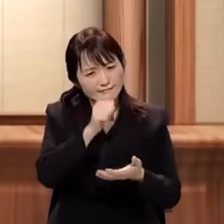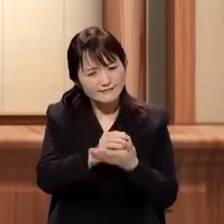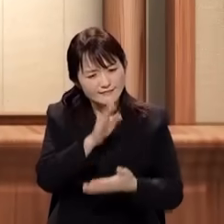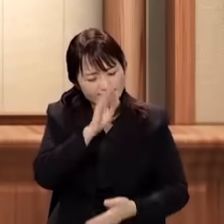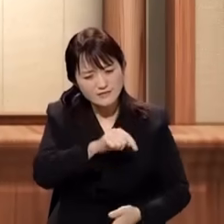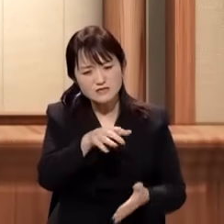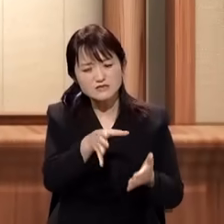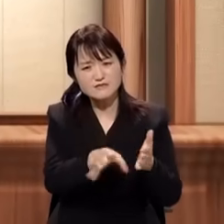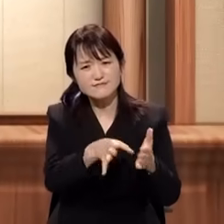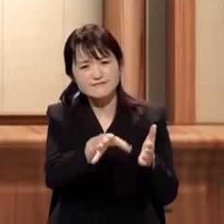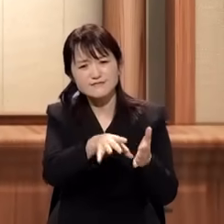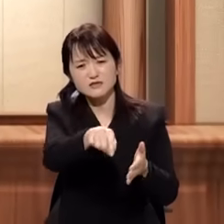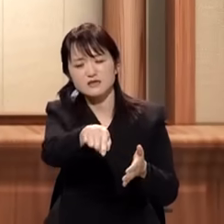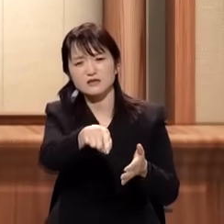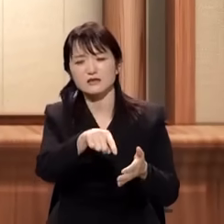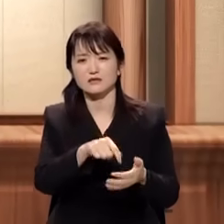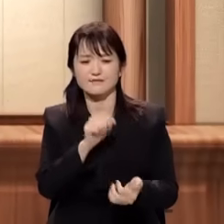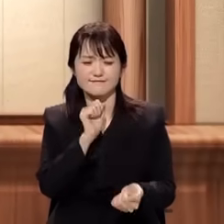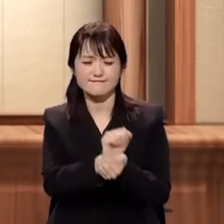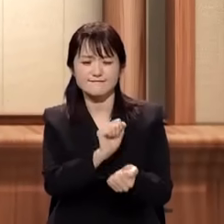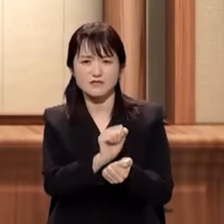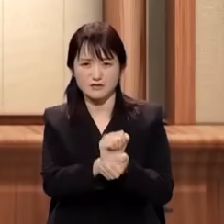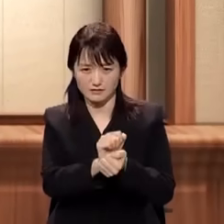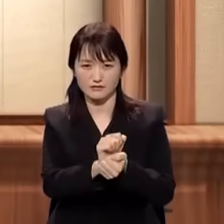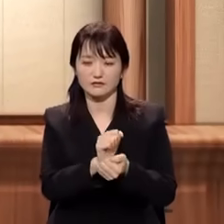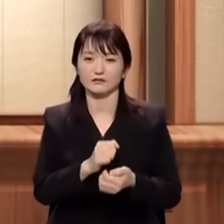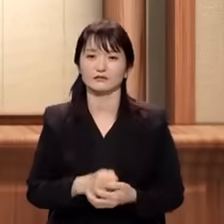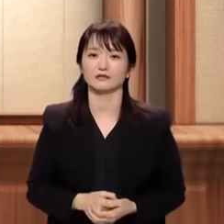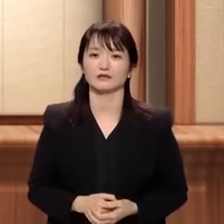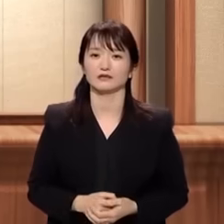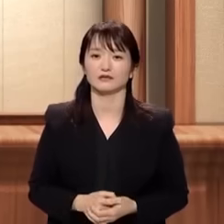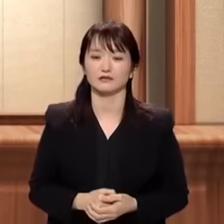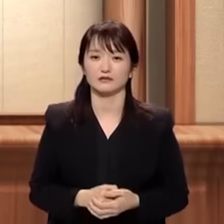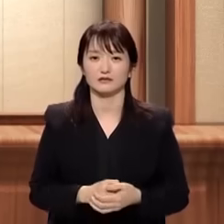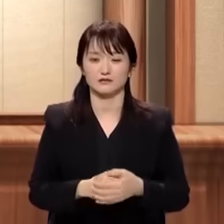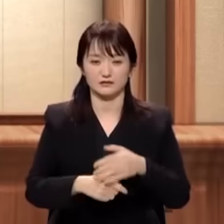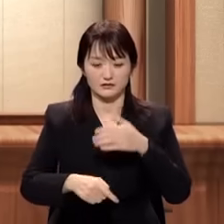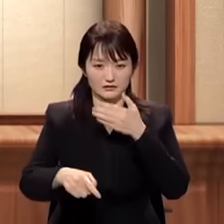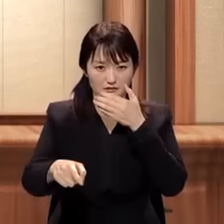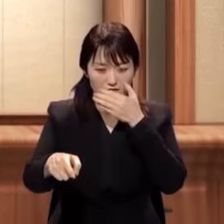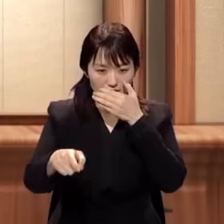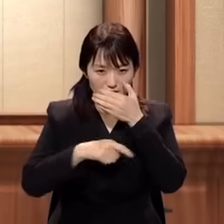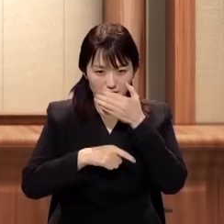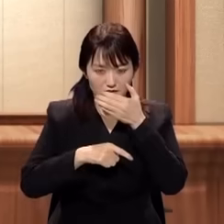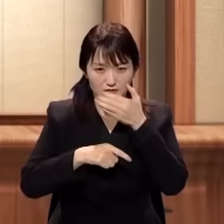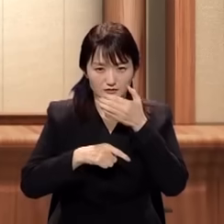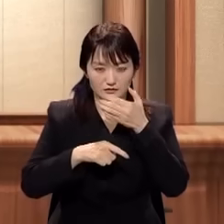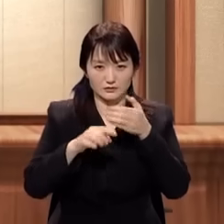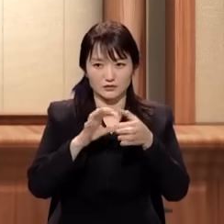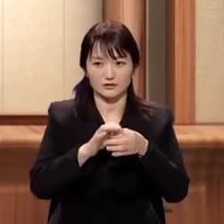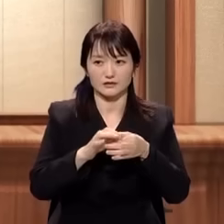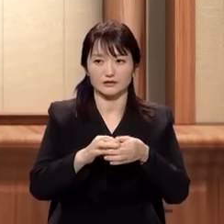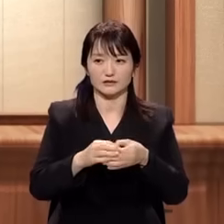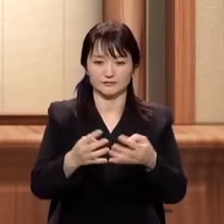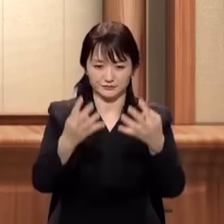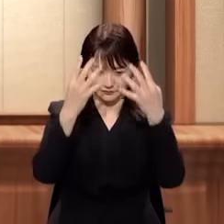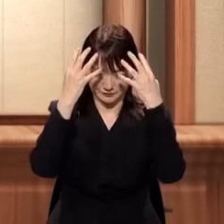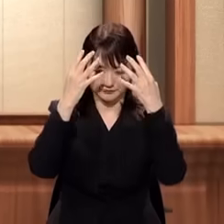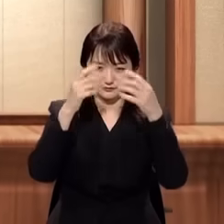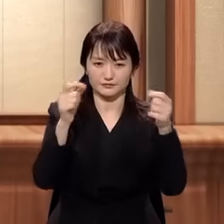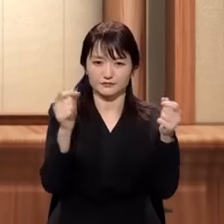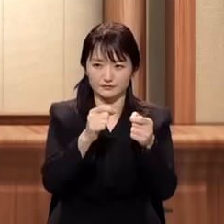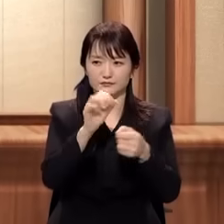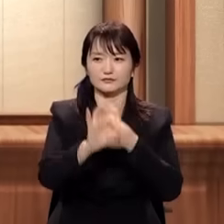불량하고 변태적인 범행이다 판단했는데요 강도 강간 등의 혐의에 대해 장기 10년 단기 5년형을